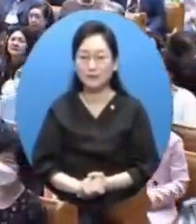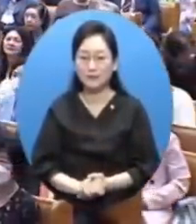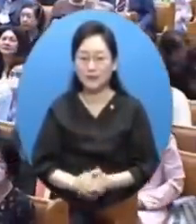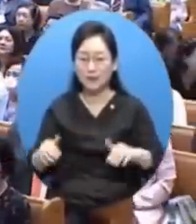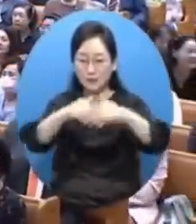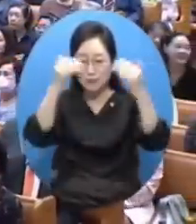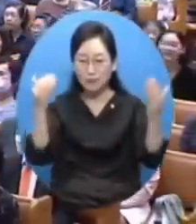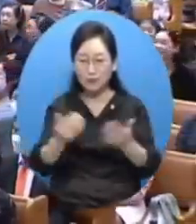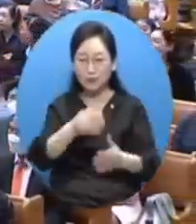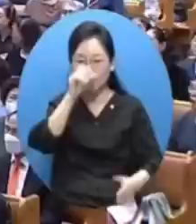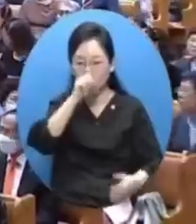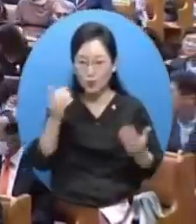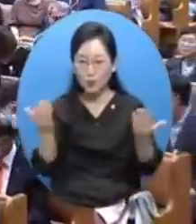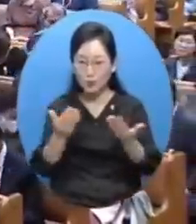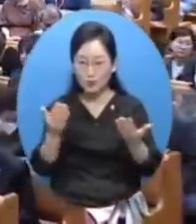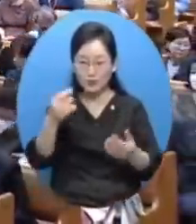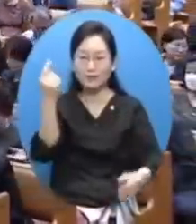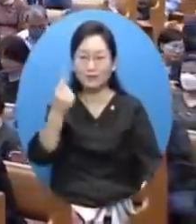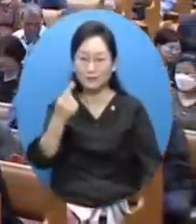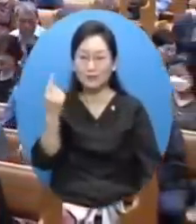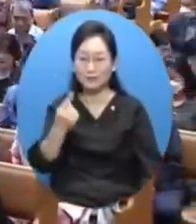우리 모두에게 좋은 일이 일어납니다.